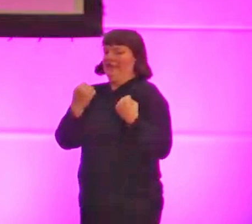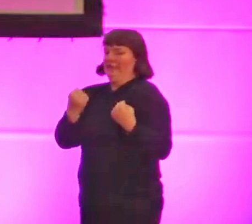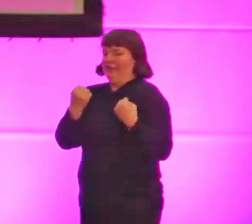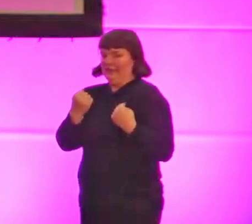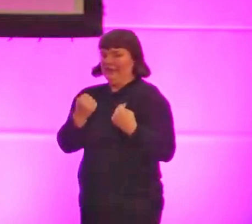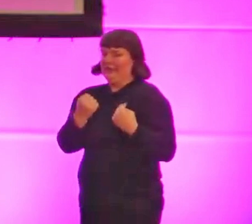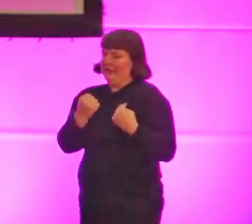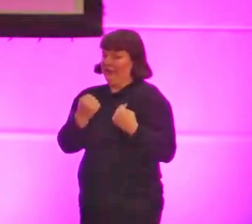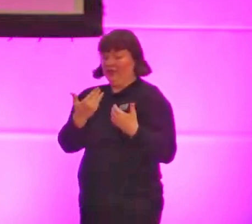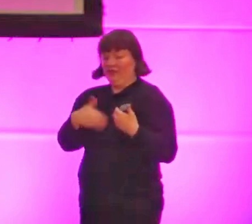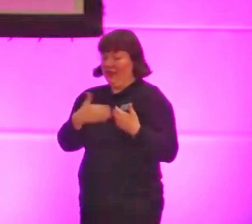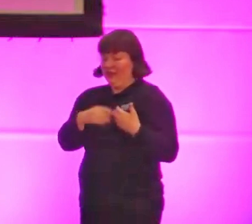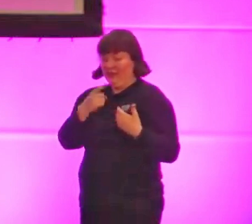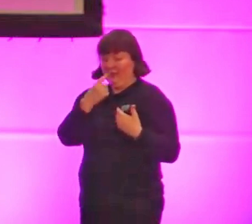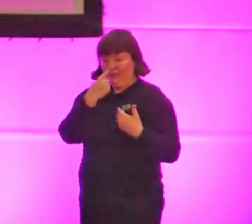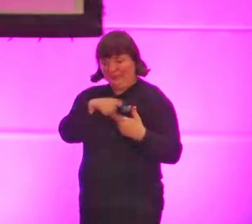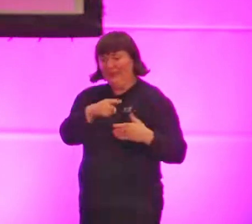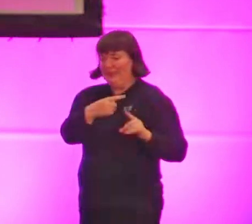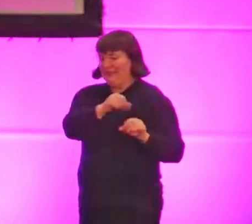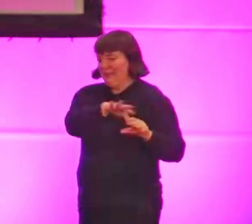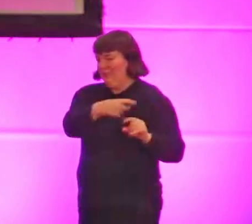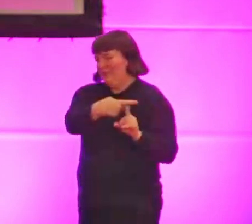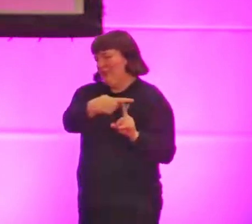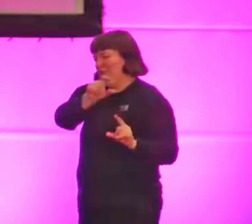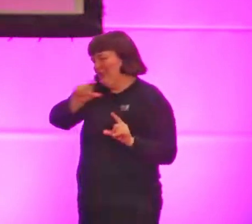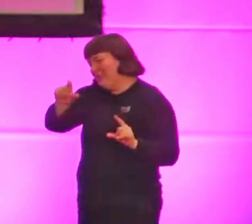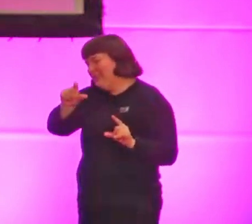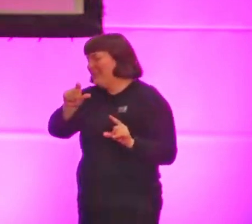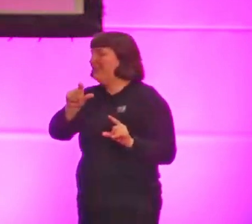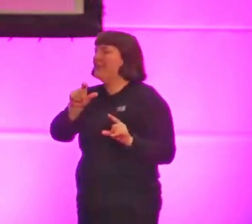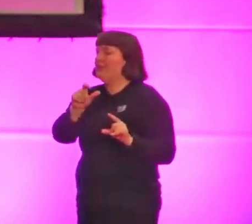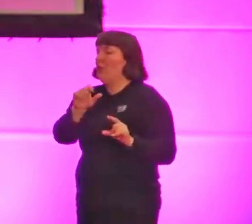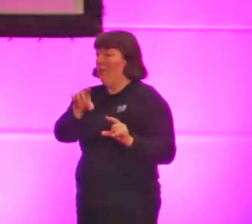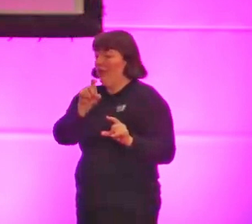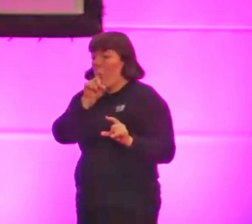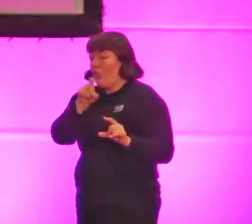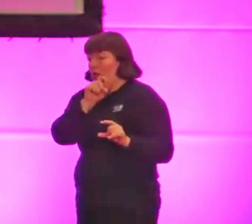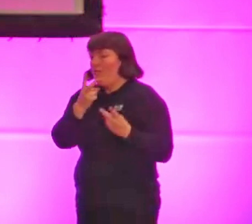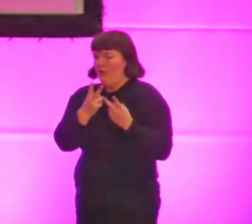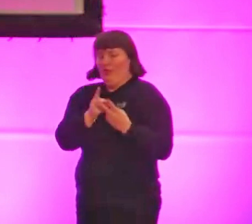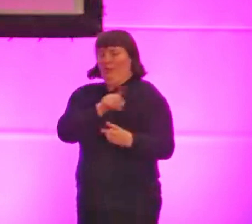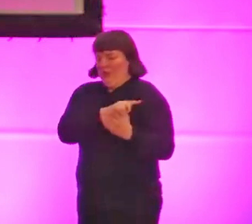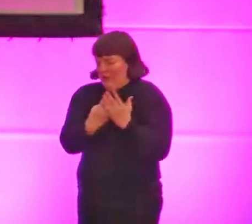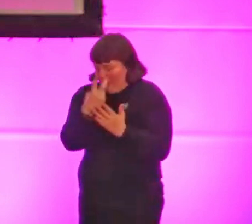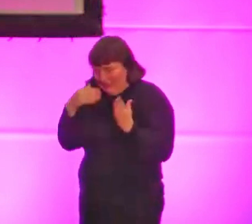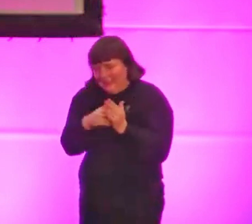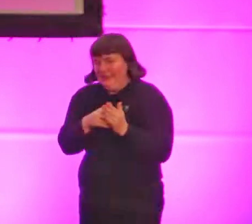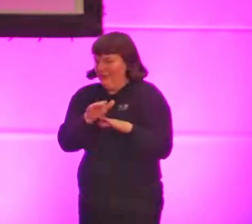redan skadligt för ett företag att det leder till åtal. Så att man lägger in väldigt stora resurser med att se till att ett åtal inte sker.